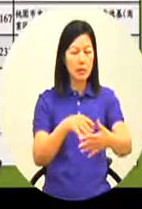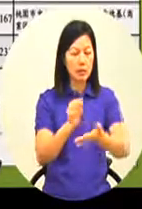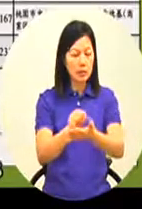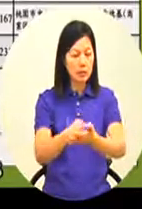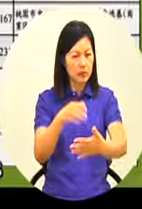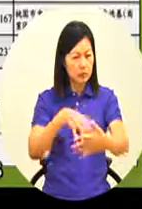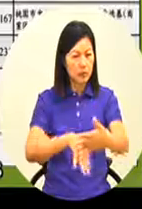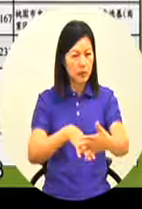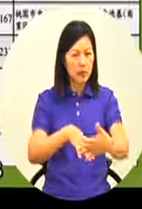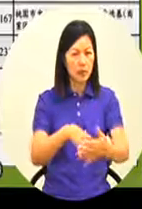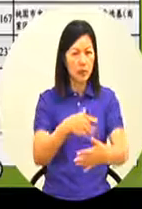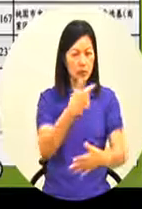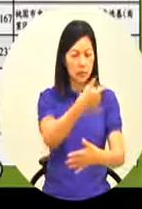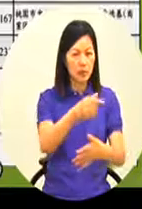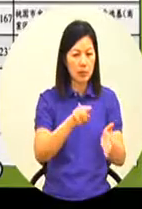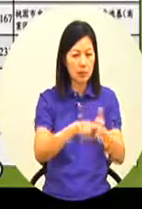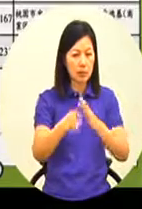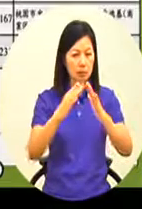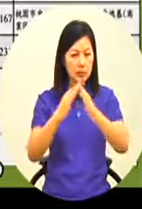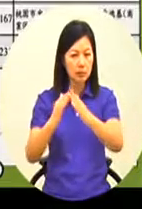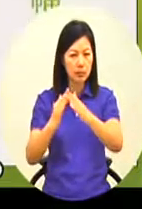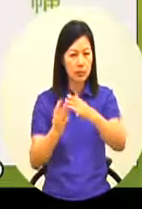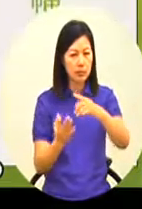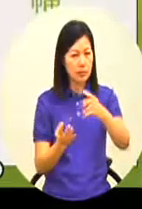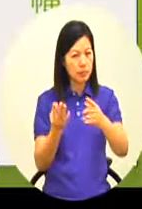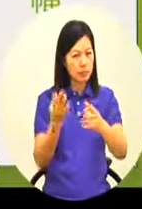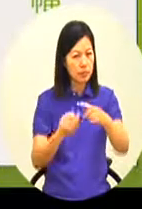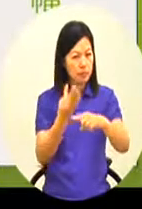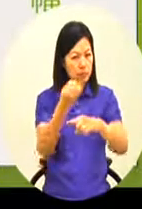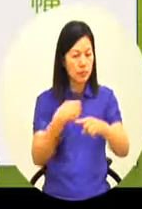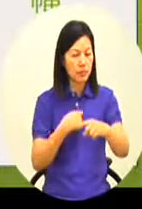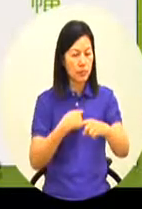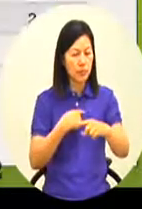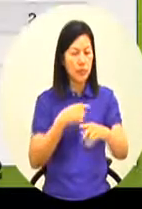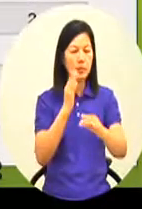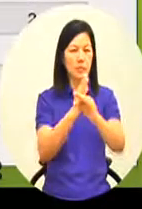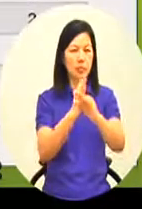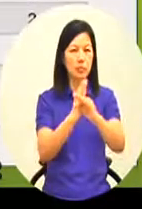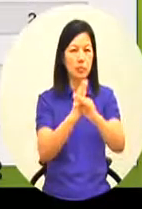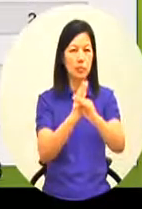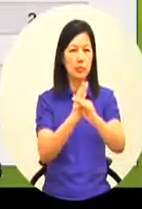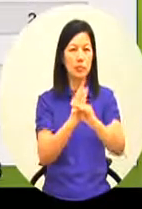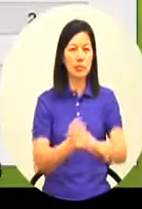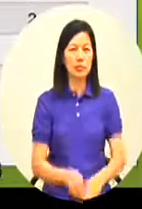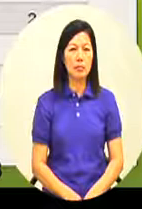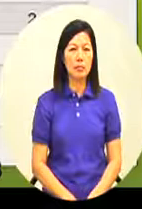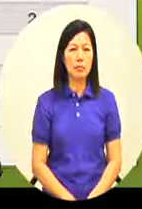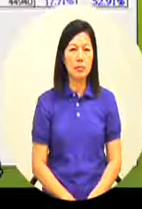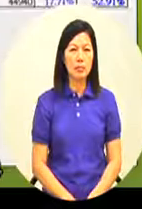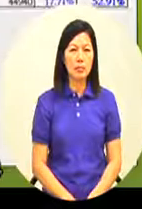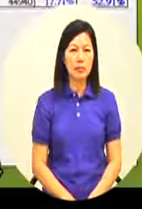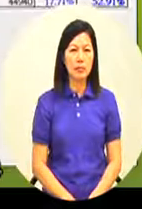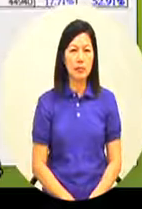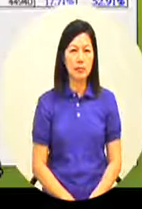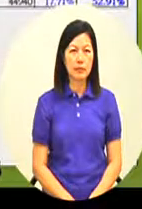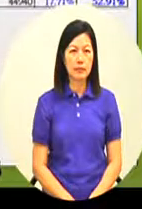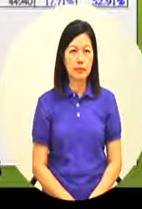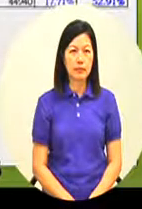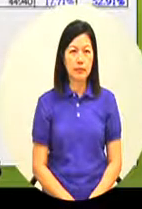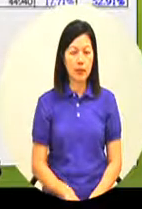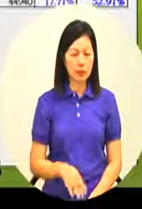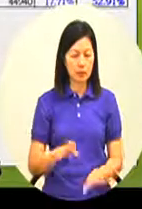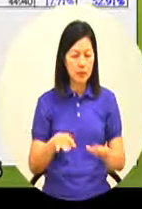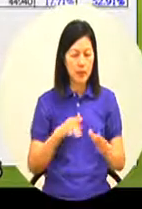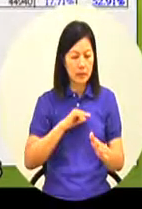六个直辖市的这样子的一个比例，我们大概是中间啦。那我直接啦就